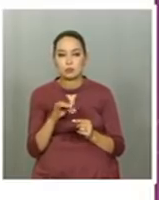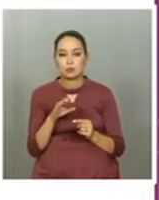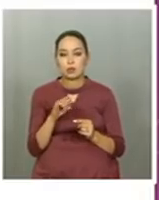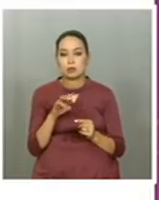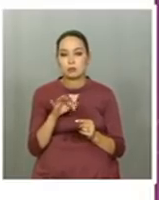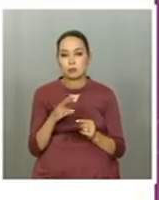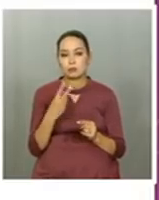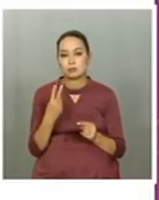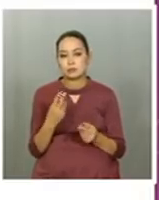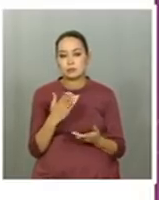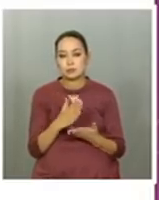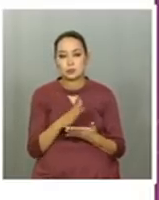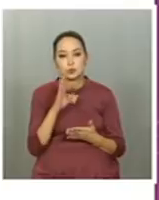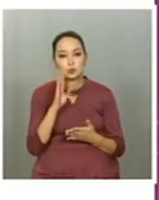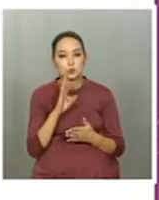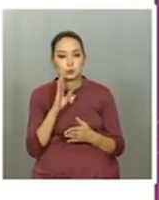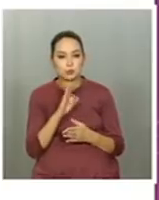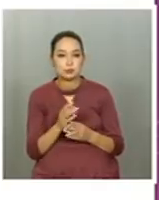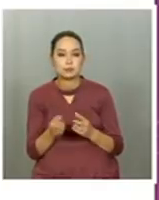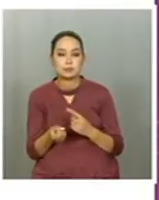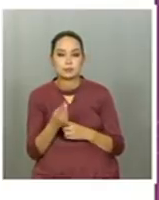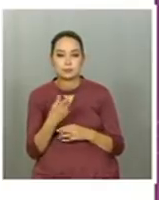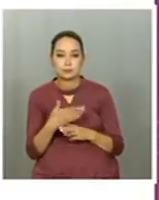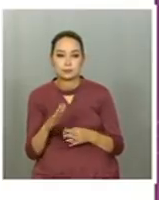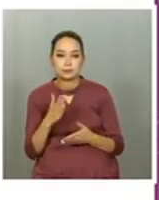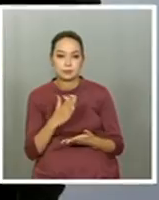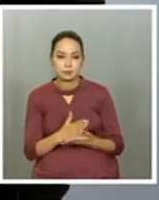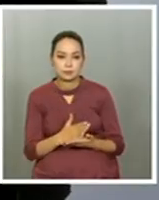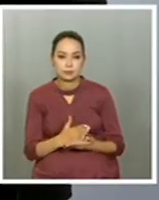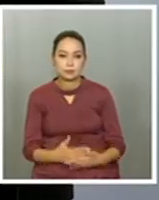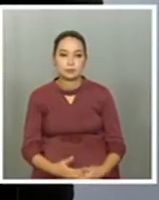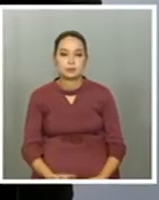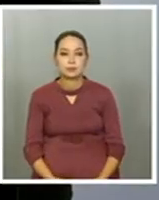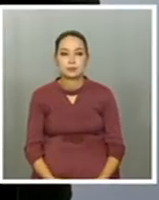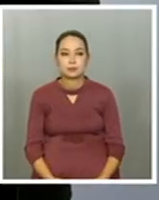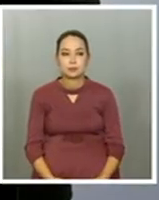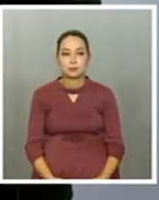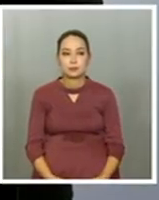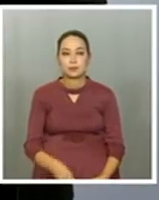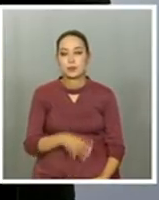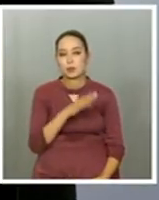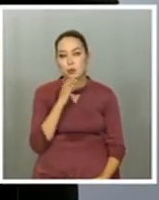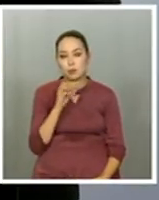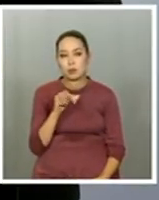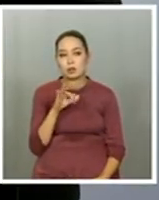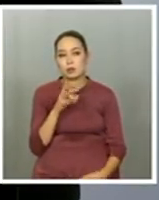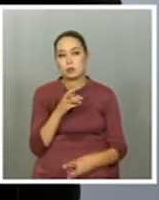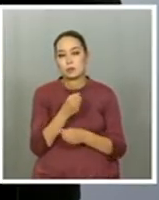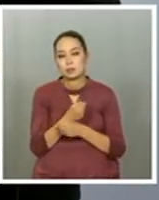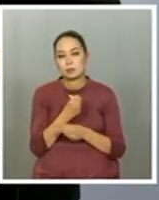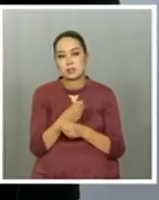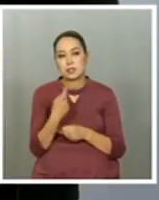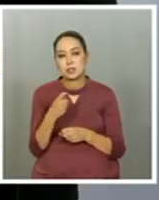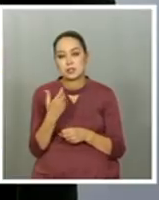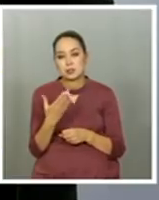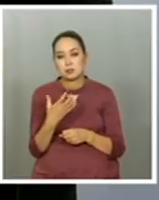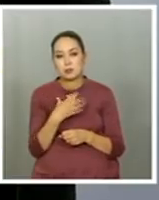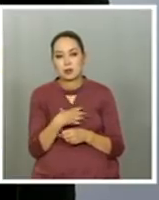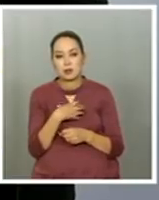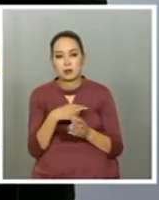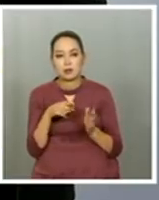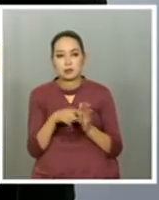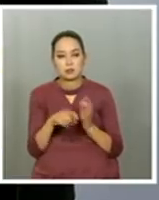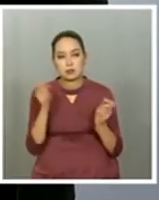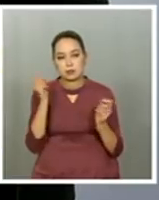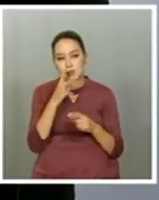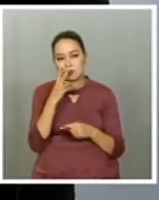және су түзілуін қарастырып тұрмыз. Көп атымды спирттердің химиялық қасиетіне тоқталайық. Көп атымды